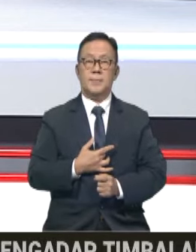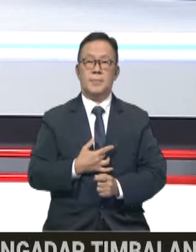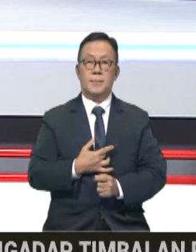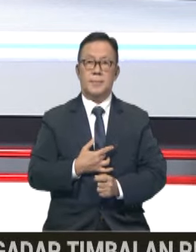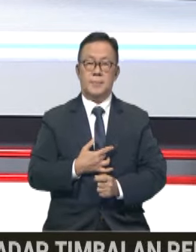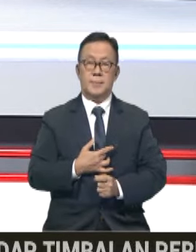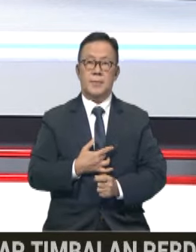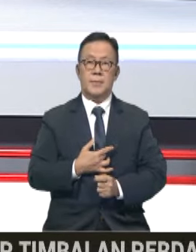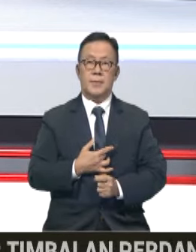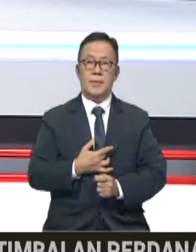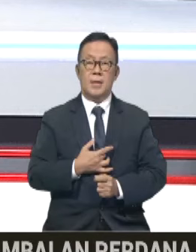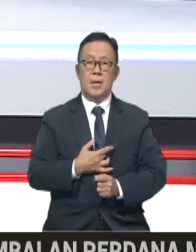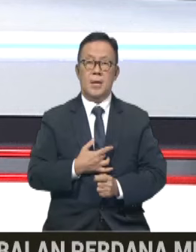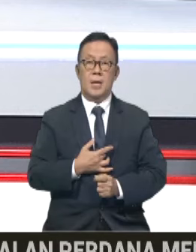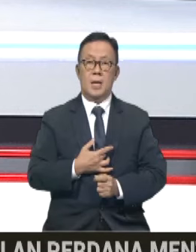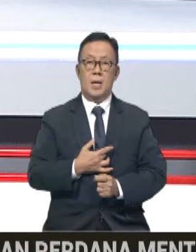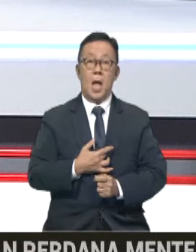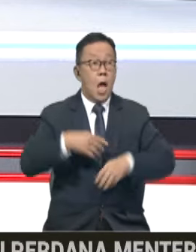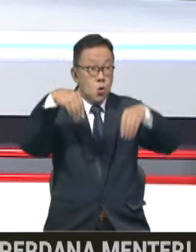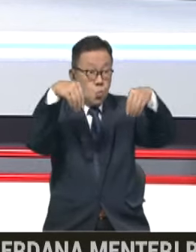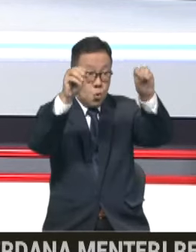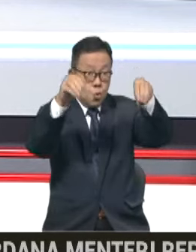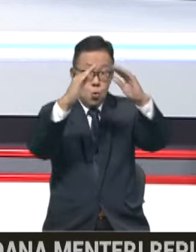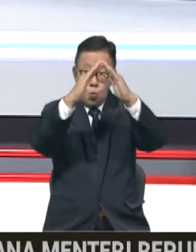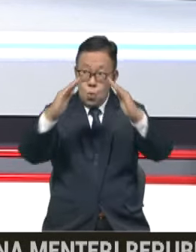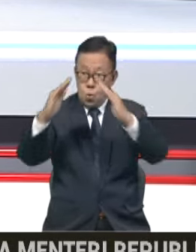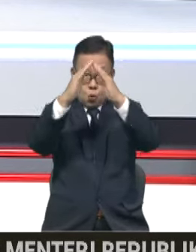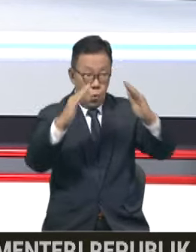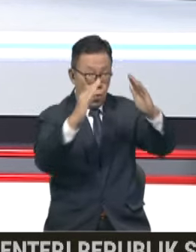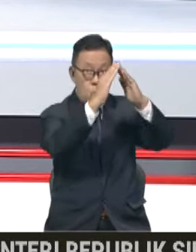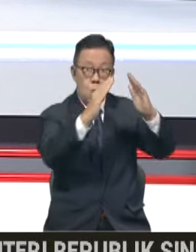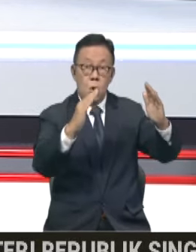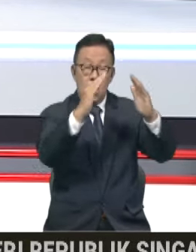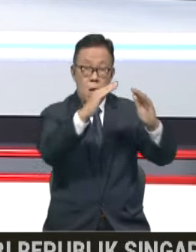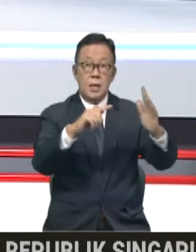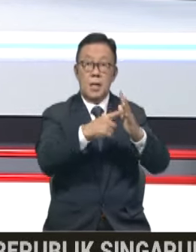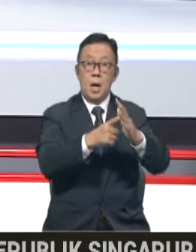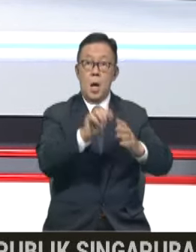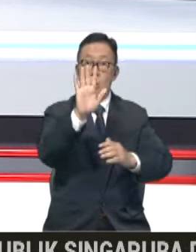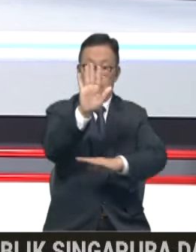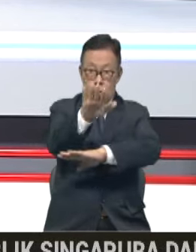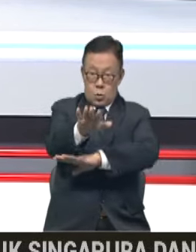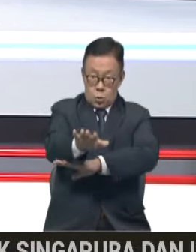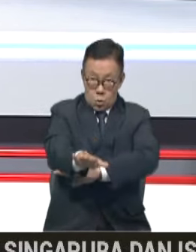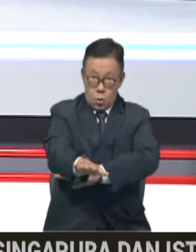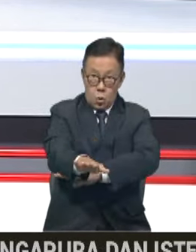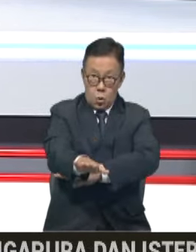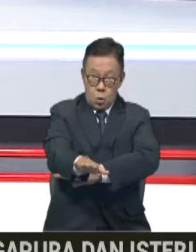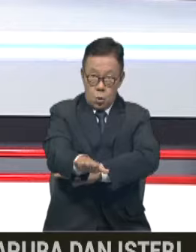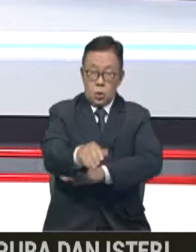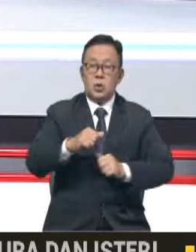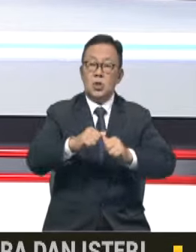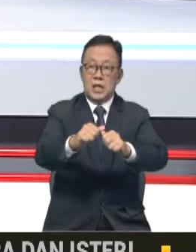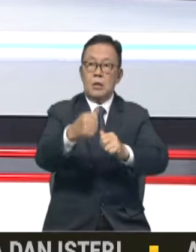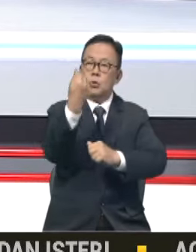Negara Brunei Darussalam ialah gerai-gerai perayaan. Gerai-gerai perayaan bermula pukul 5 petang sehingga 10